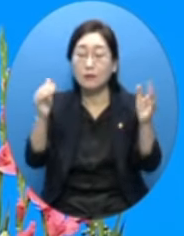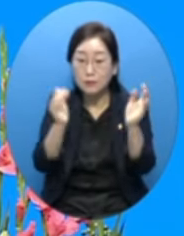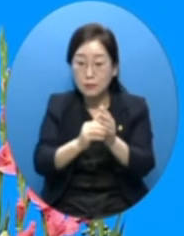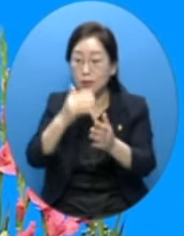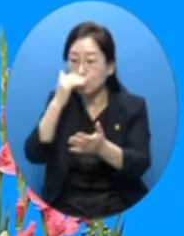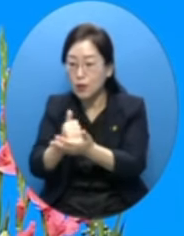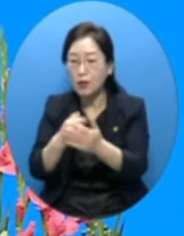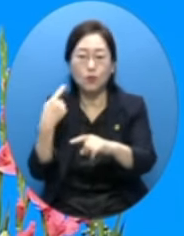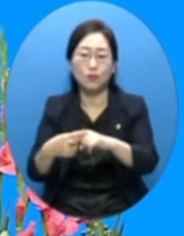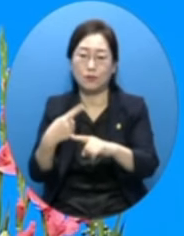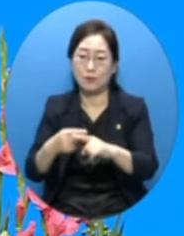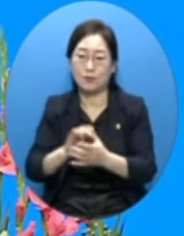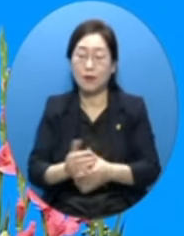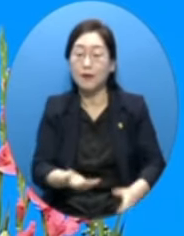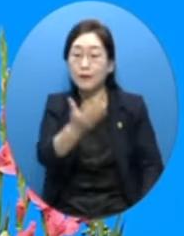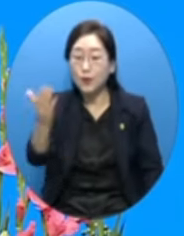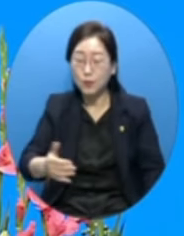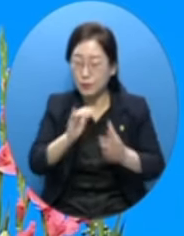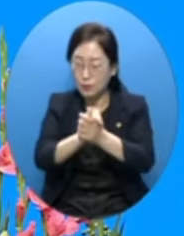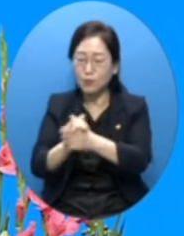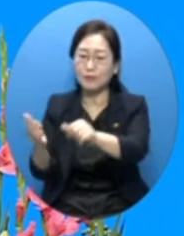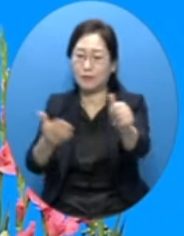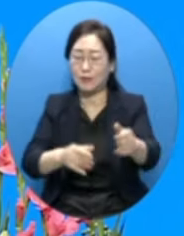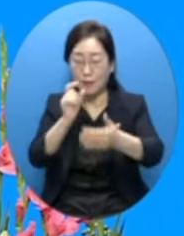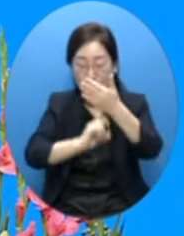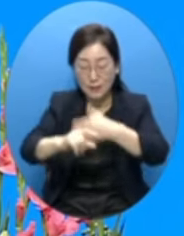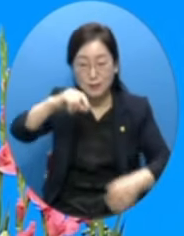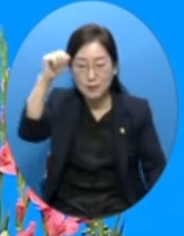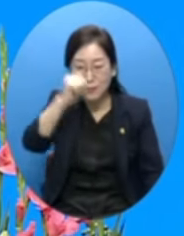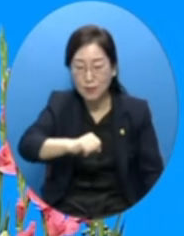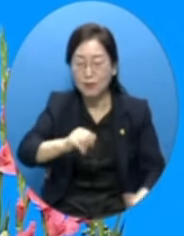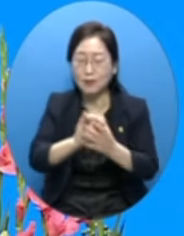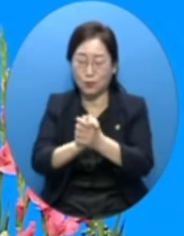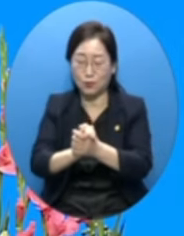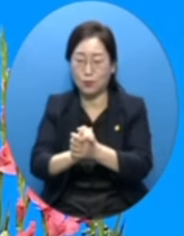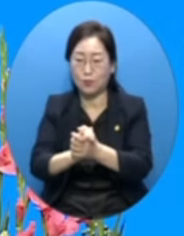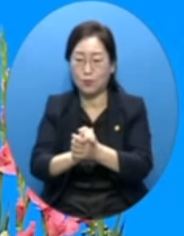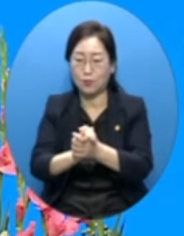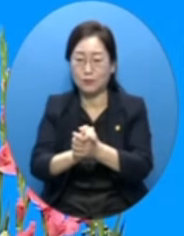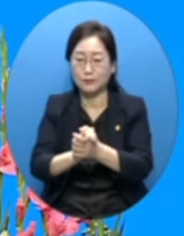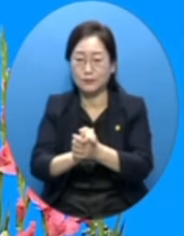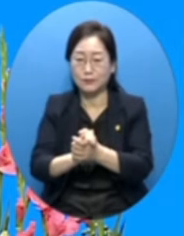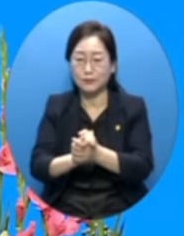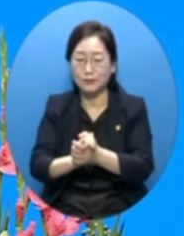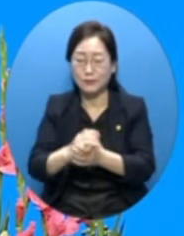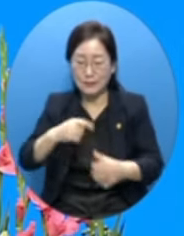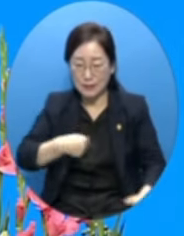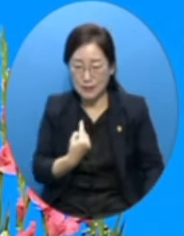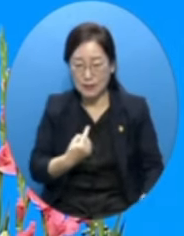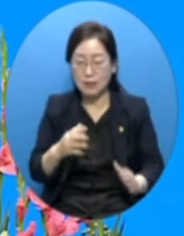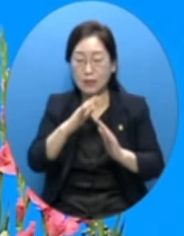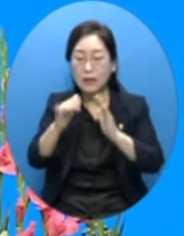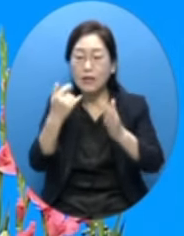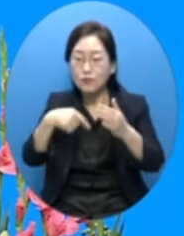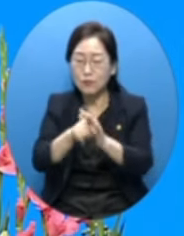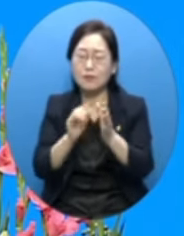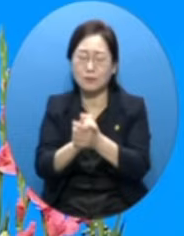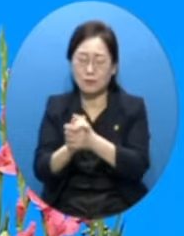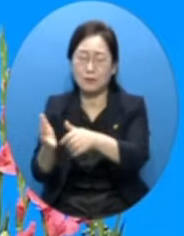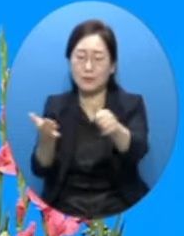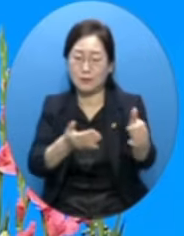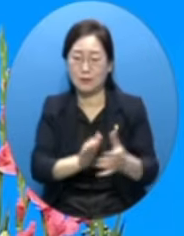짓는다는 것입니다. 여러분, 기도해야 됩니다. 아침에 일어나서 기도해야 됩니다. 자신을 위해서, 가족을 위해 기도해야 되는